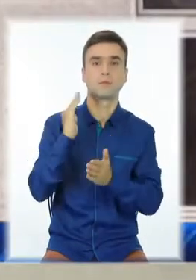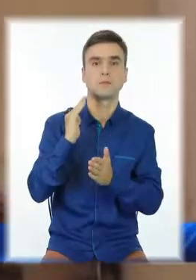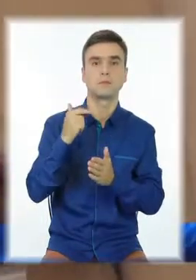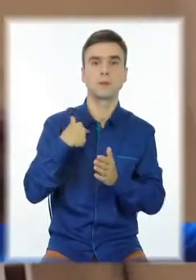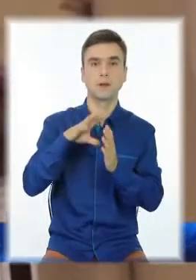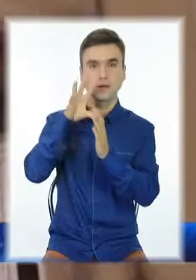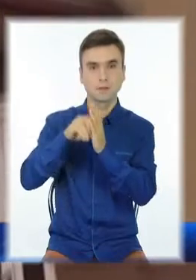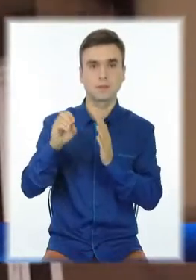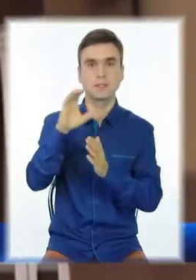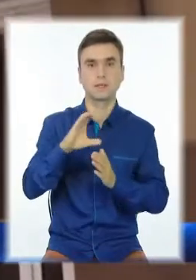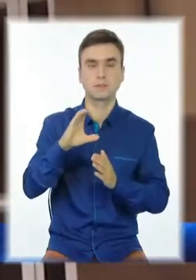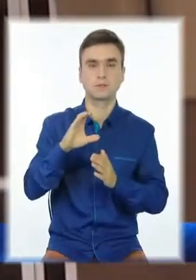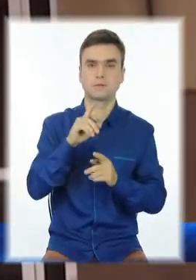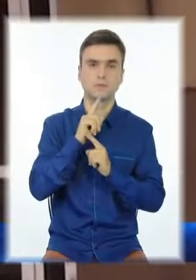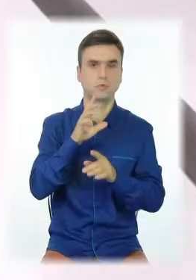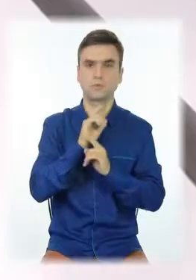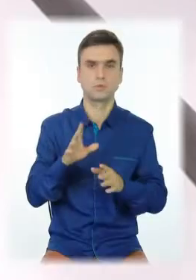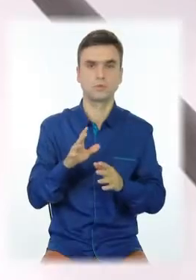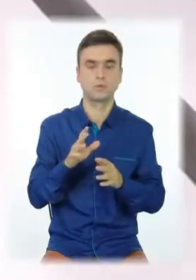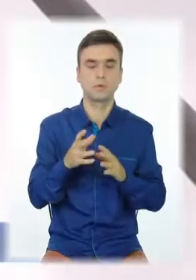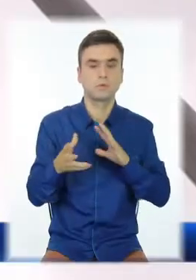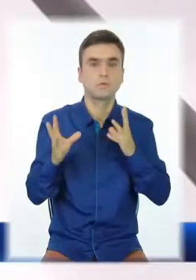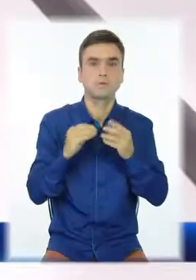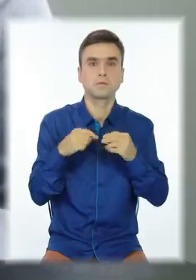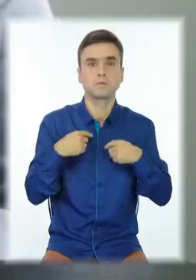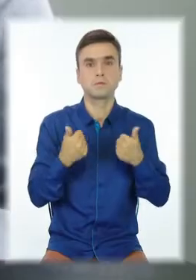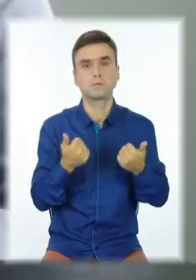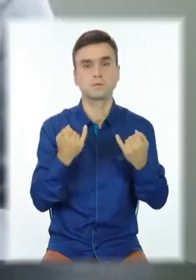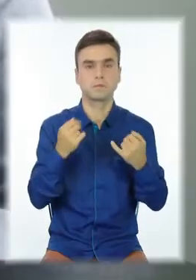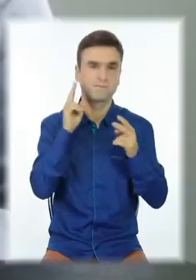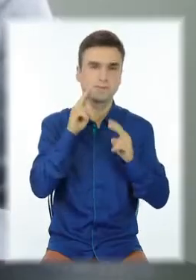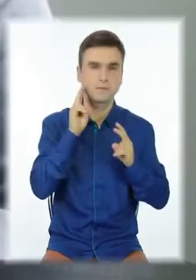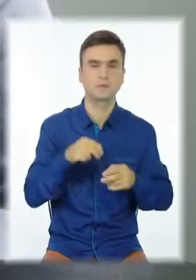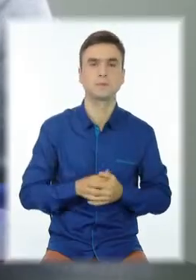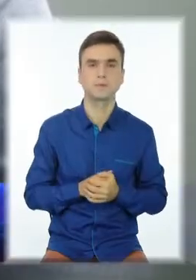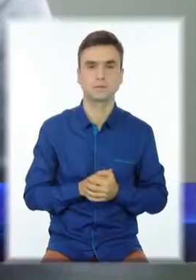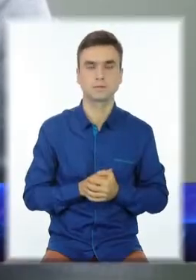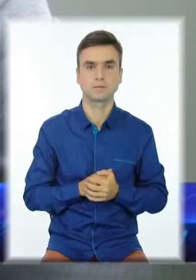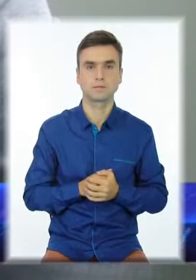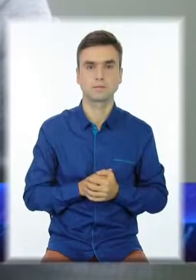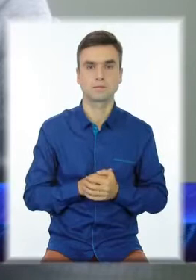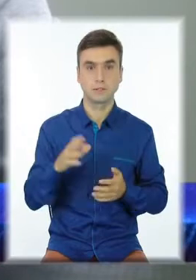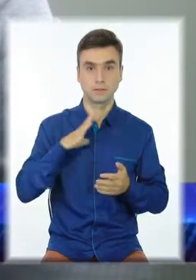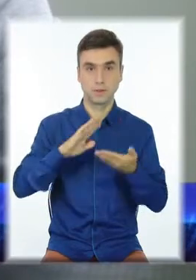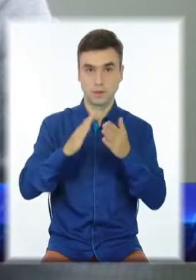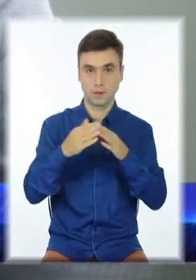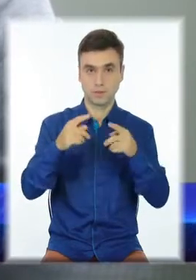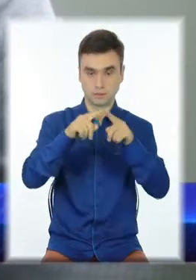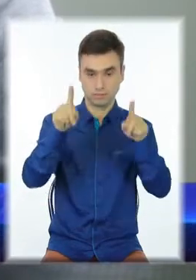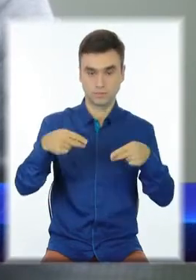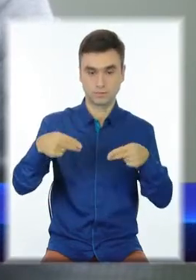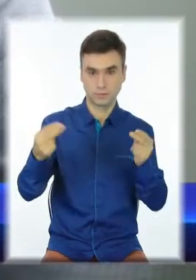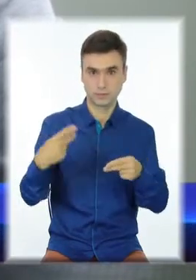Наслідки такого рішення поки що важко спрогнозувати. Паралельно з угодою про асоціацію ми отримали